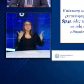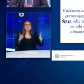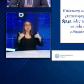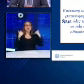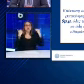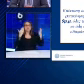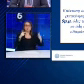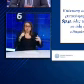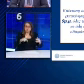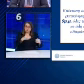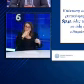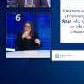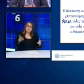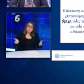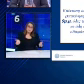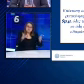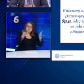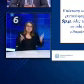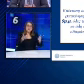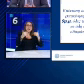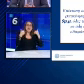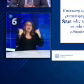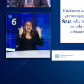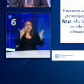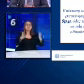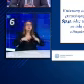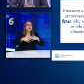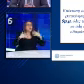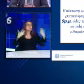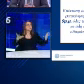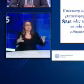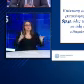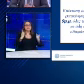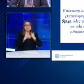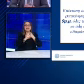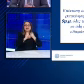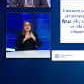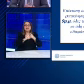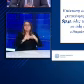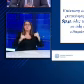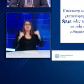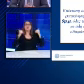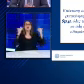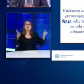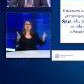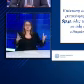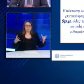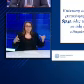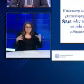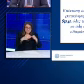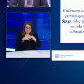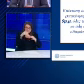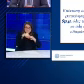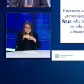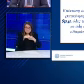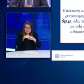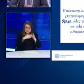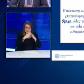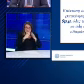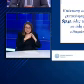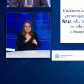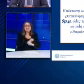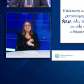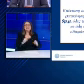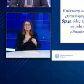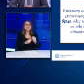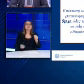Ενθαρρύνουμε πλέον την έξοδο σε δημόσιους χώρους, διότι η συνάθρηση σε κλειστούς χώρους ευνοεί τη μεταδοτικότητα του ιού.